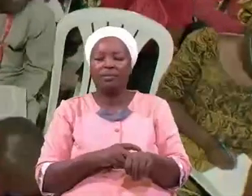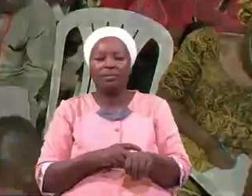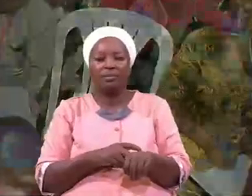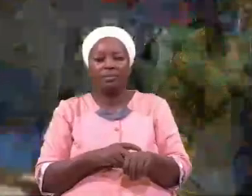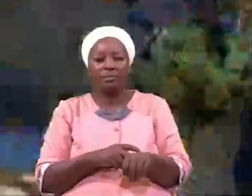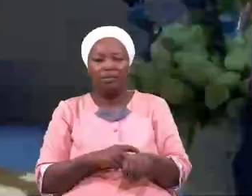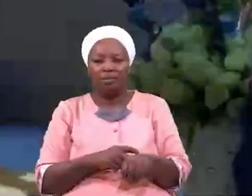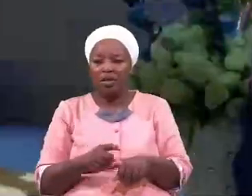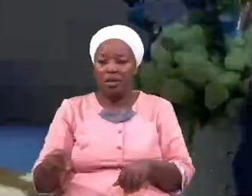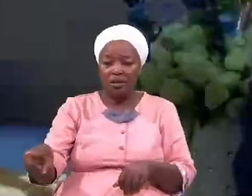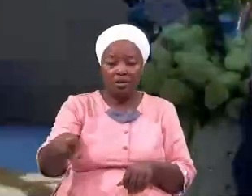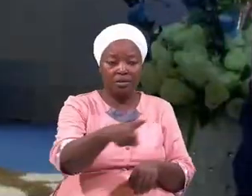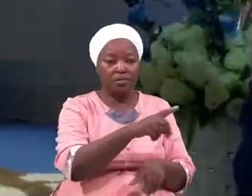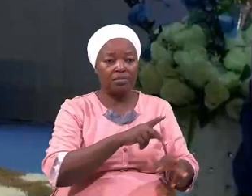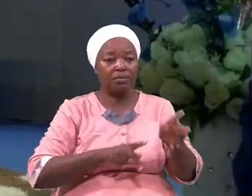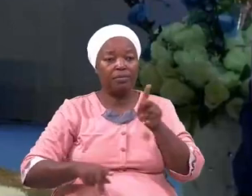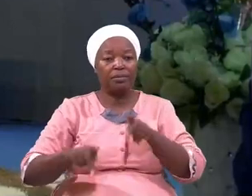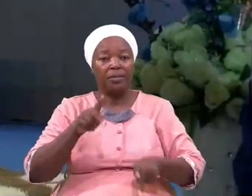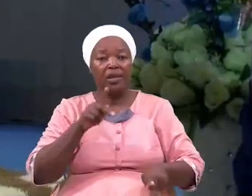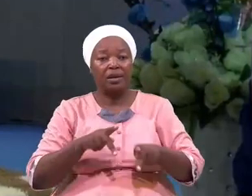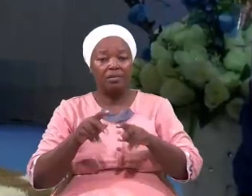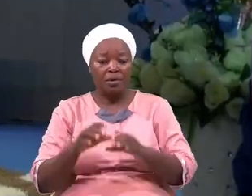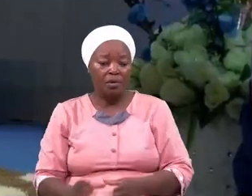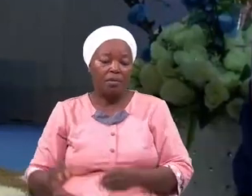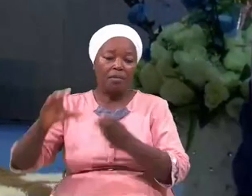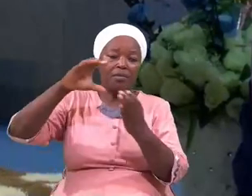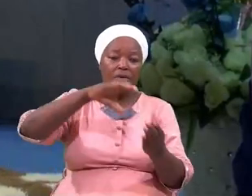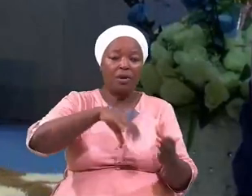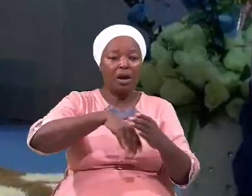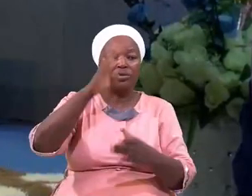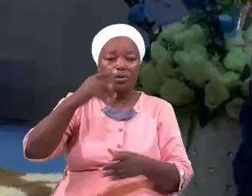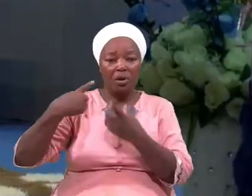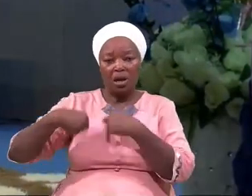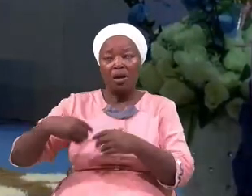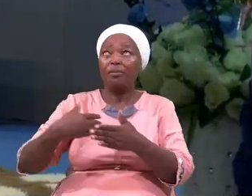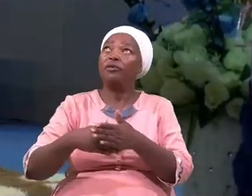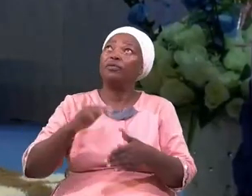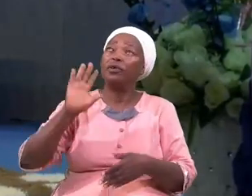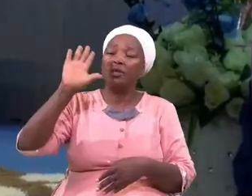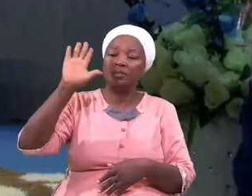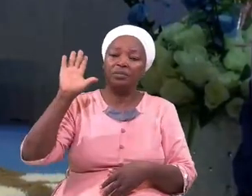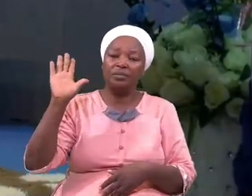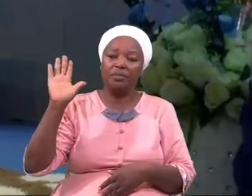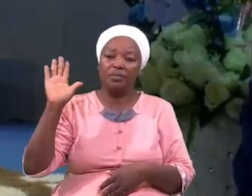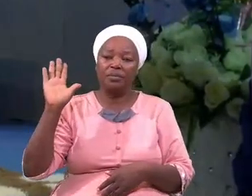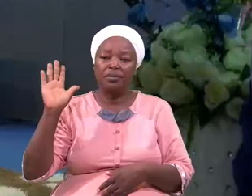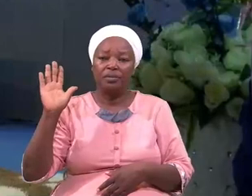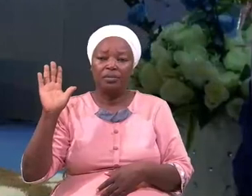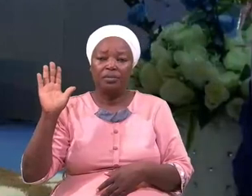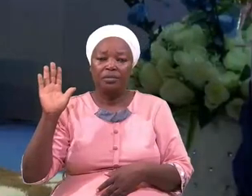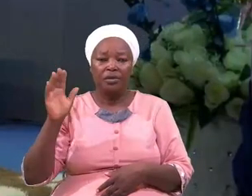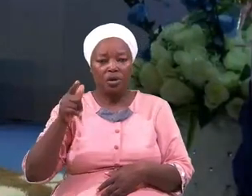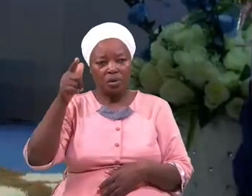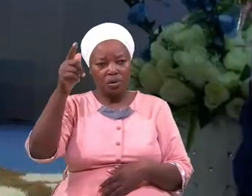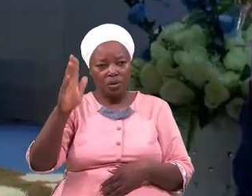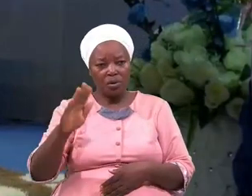verset 8. Confiez-vous en tout temps, verset 9, en tout temps, peuple, confiez-vous en lui, répandez vos cœurs en sa présence.